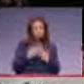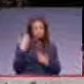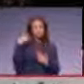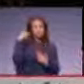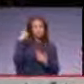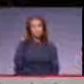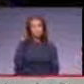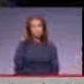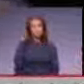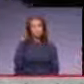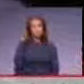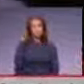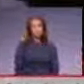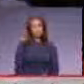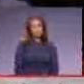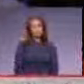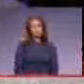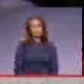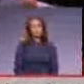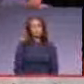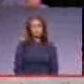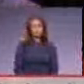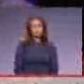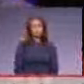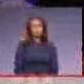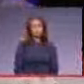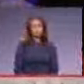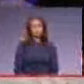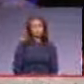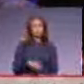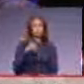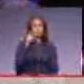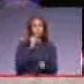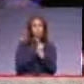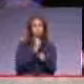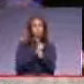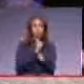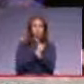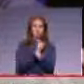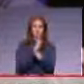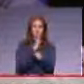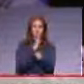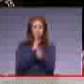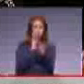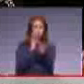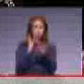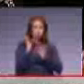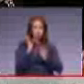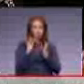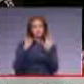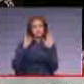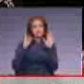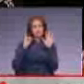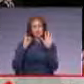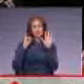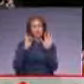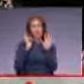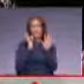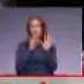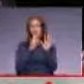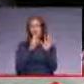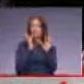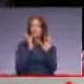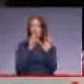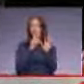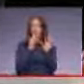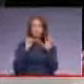سنه كتير. انا سمعت انك انت رفضتي 6 اعمال، انا اندهشت، رفضتيهم ليه؟ ما بقتش قادره اعمل حاجه. انا اذا